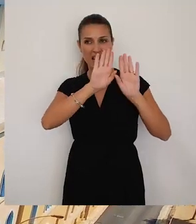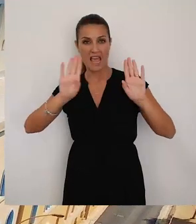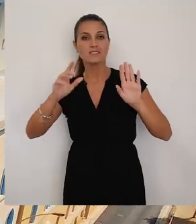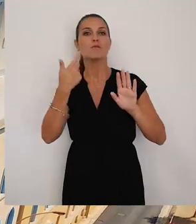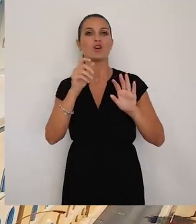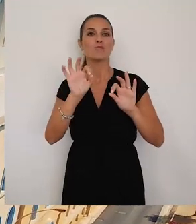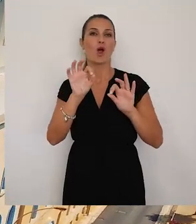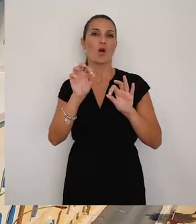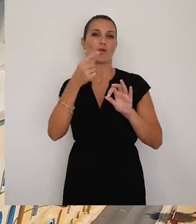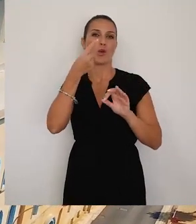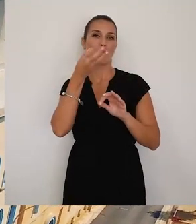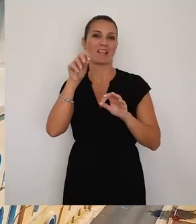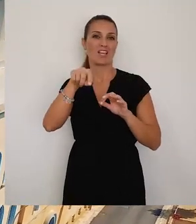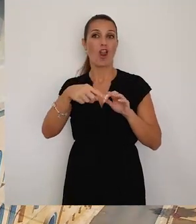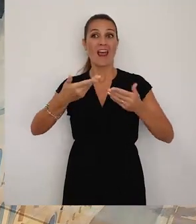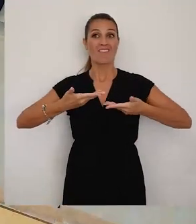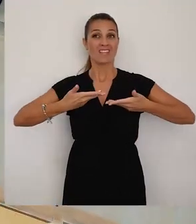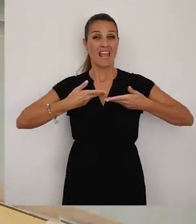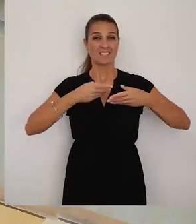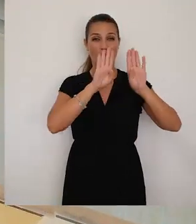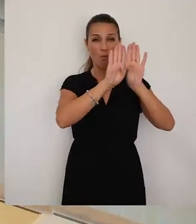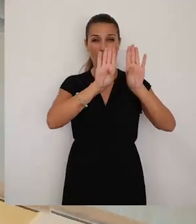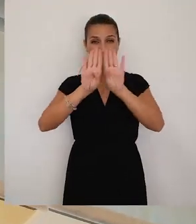e caratterizzano le facciate dell'edificio.